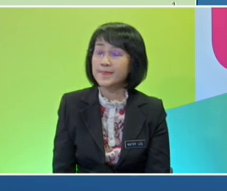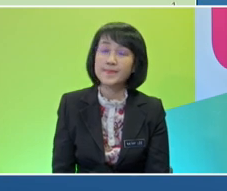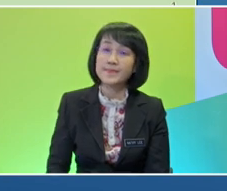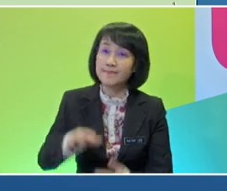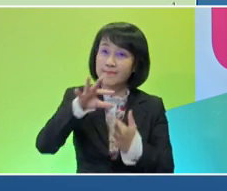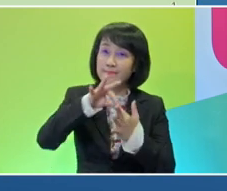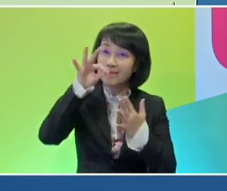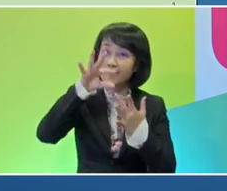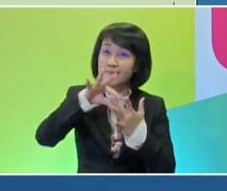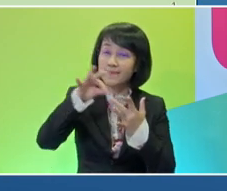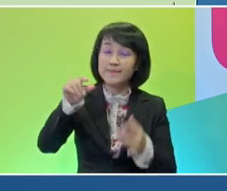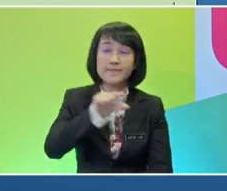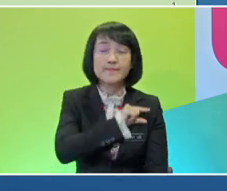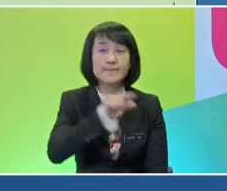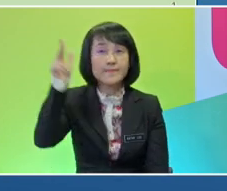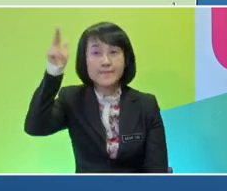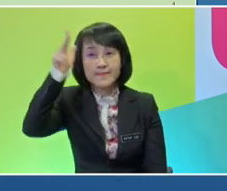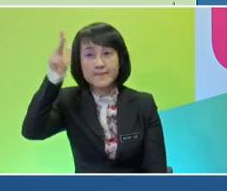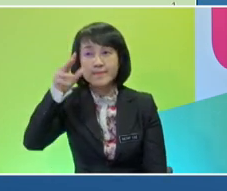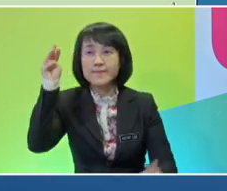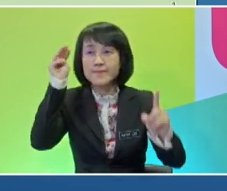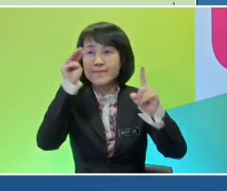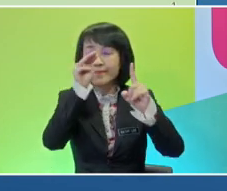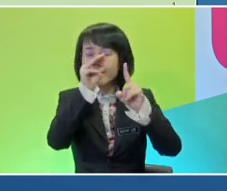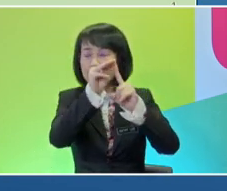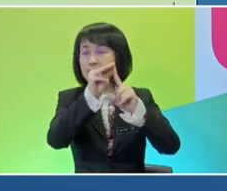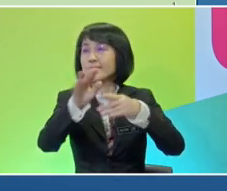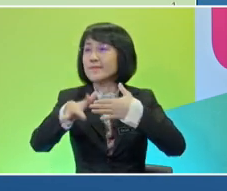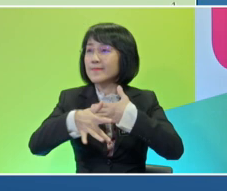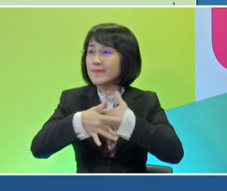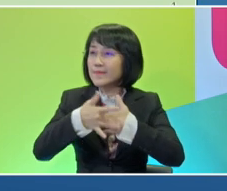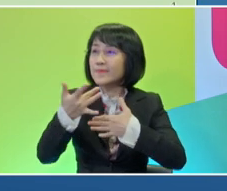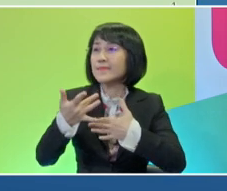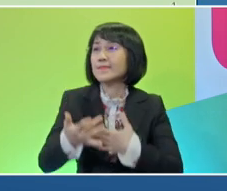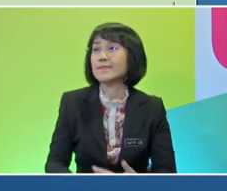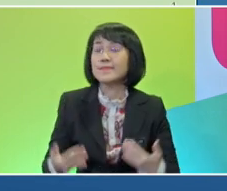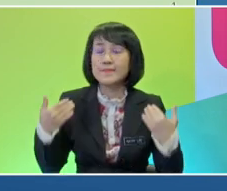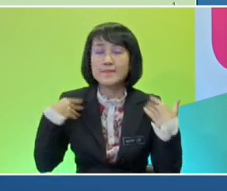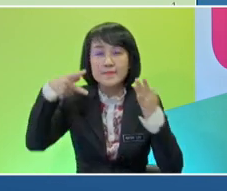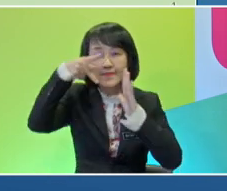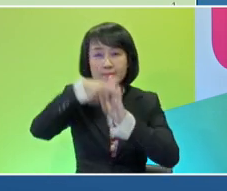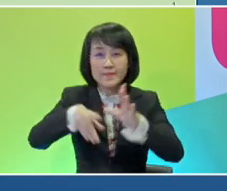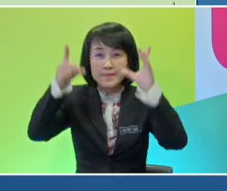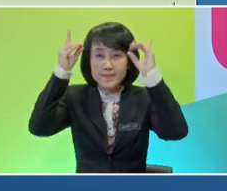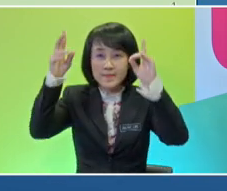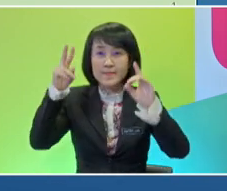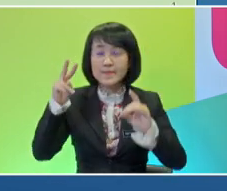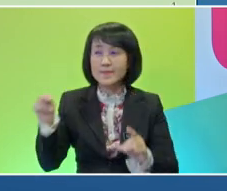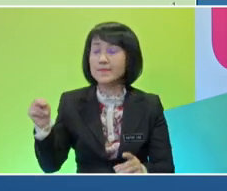ini adalah muncul yang paling awal kenapa wujudnya memilih pegawai kerajaan kemudian